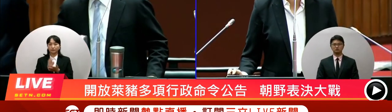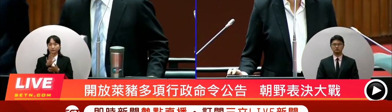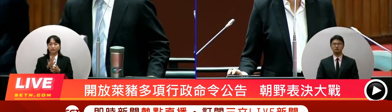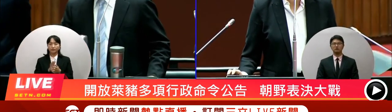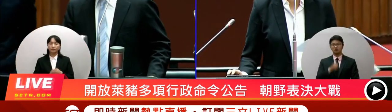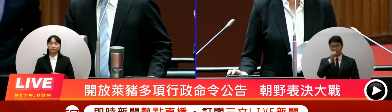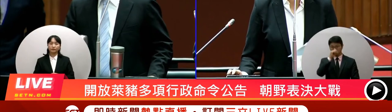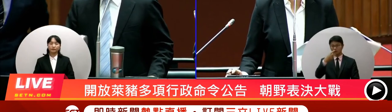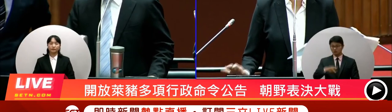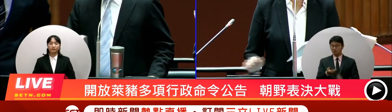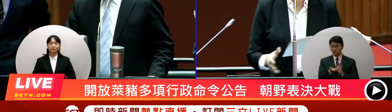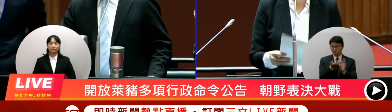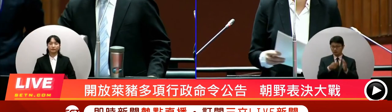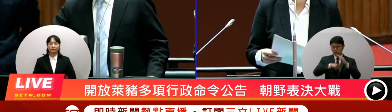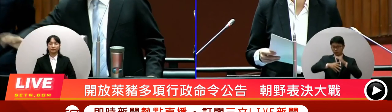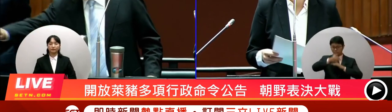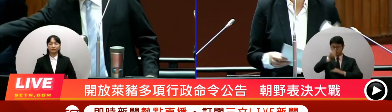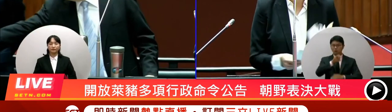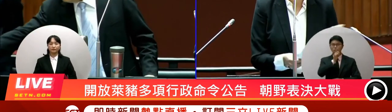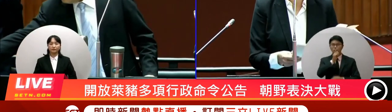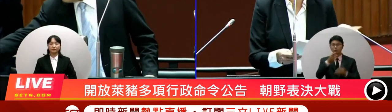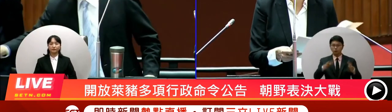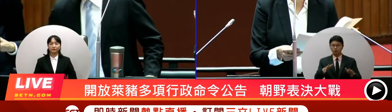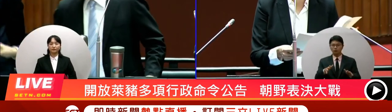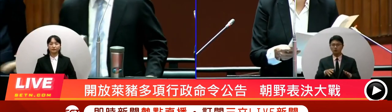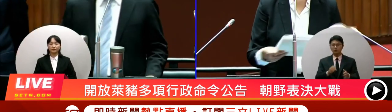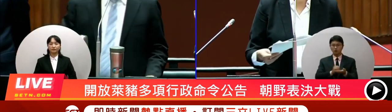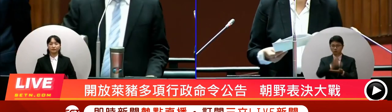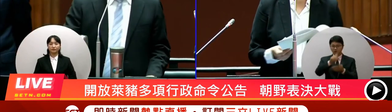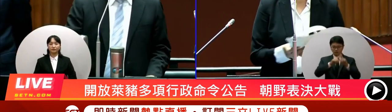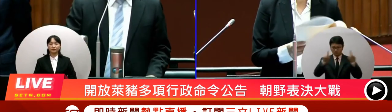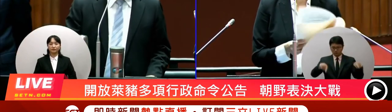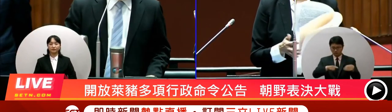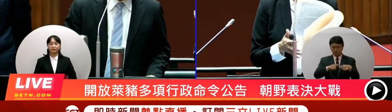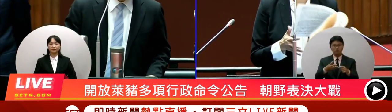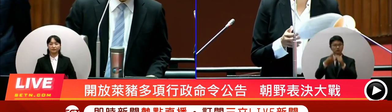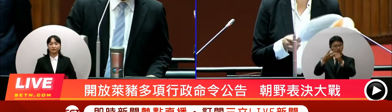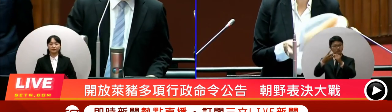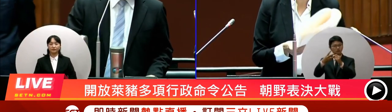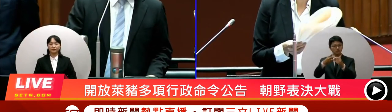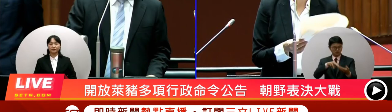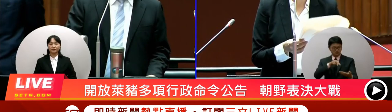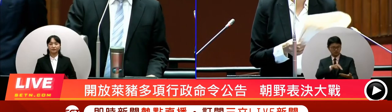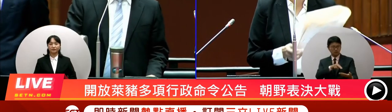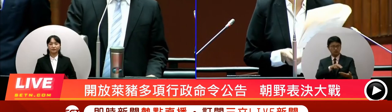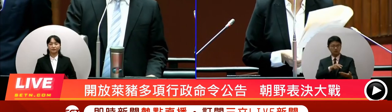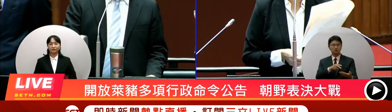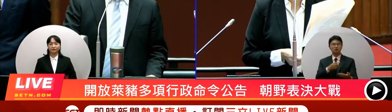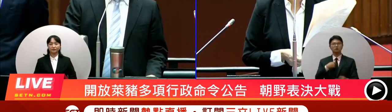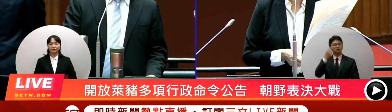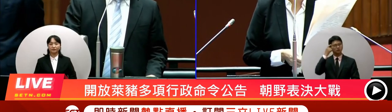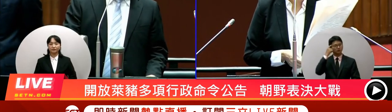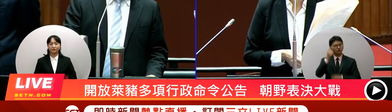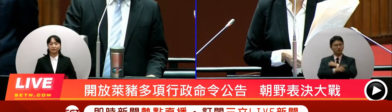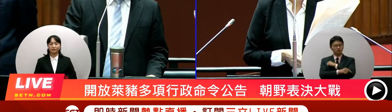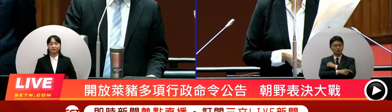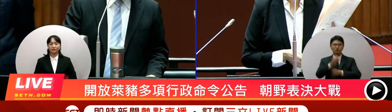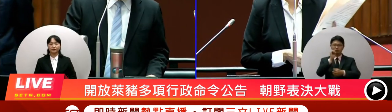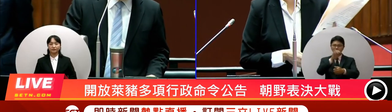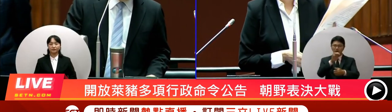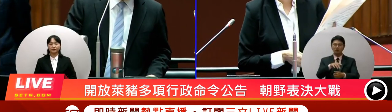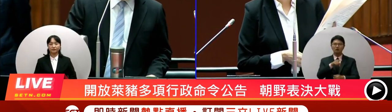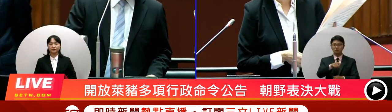刚刚院长也讲很多，我想看一下你的报告的3页，因为最后我想给院长一个比较正向的建议。